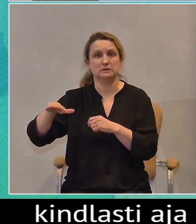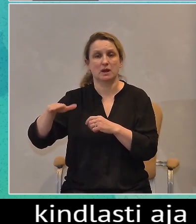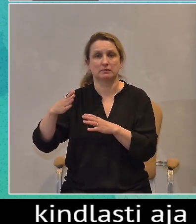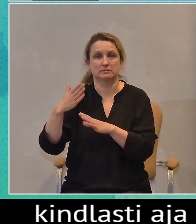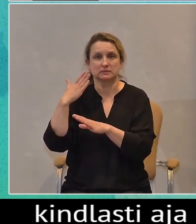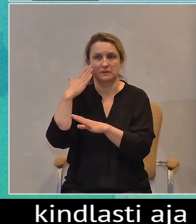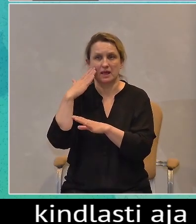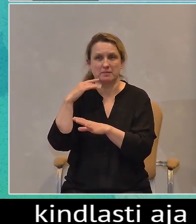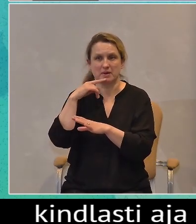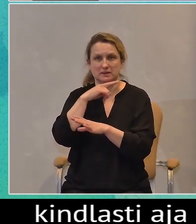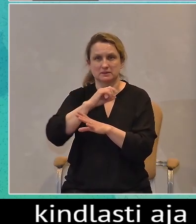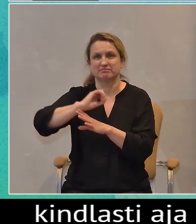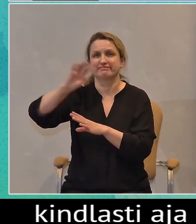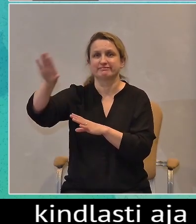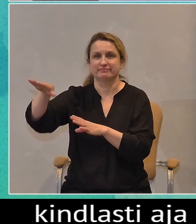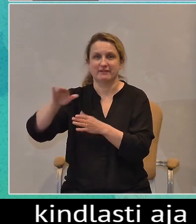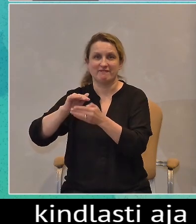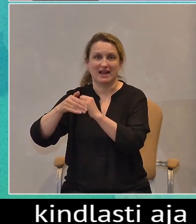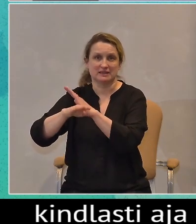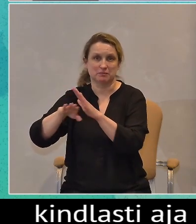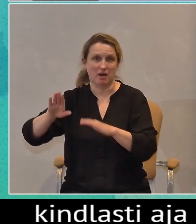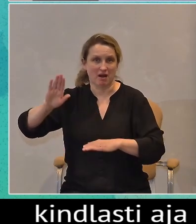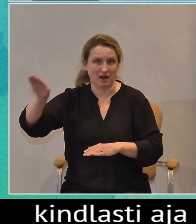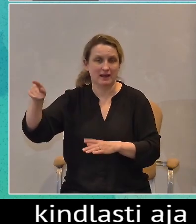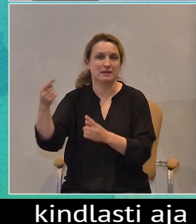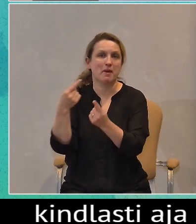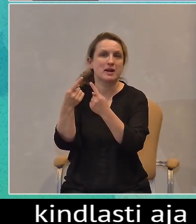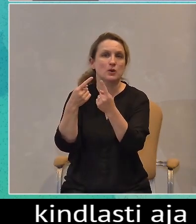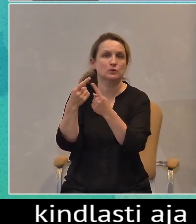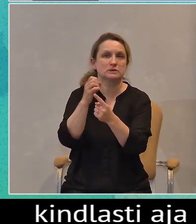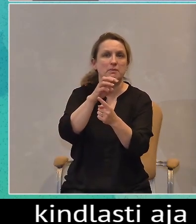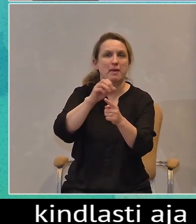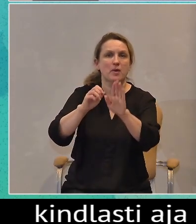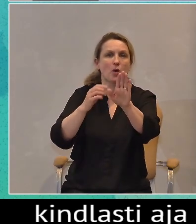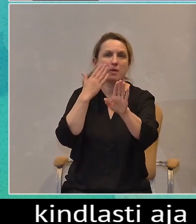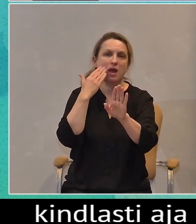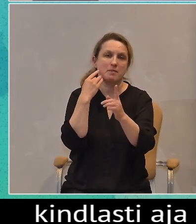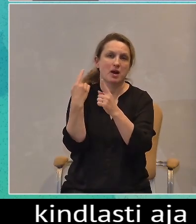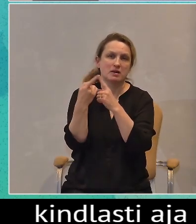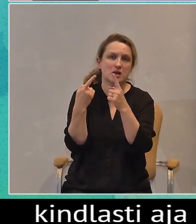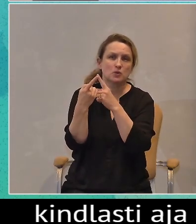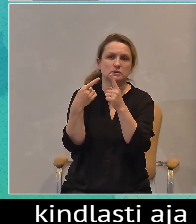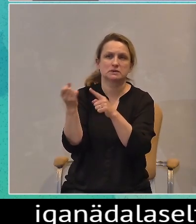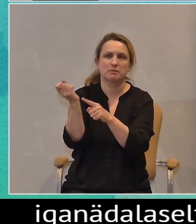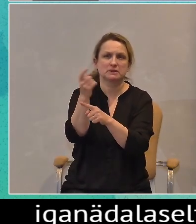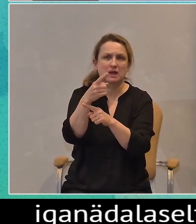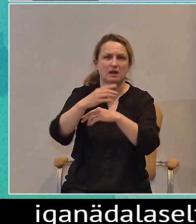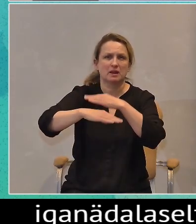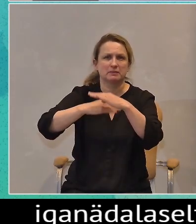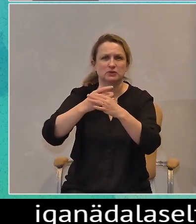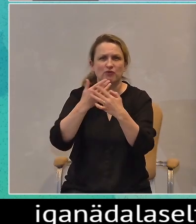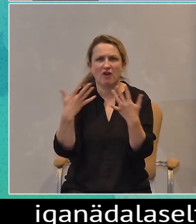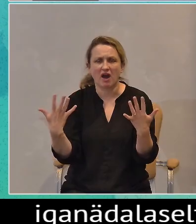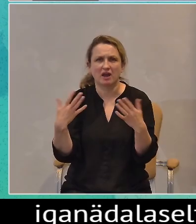on lapsega kolinud ära välismaale, ka tema nõustab ema, ta saadab emmale erinevaid sidumisvahendeid